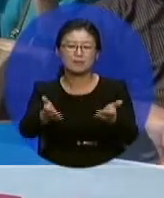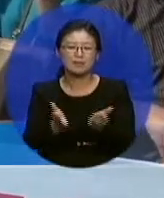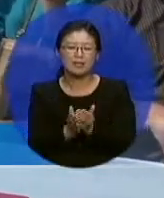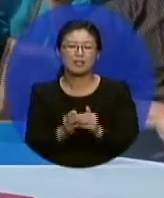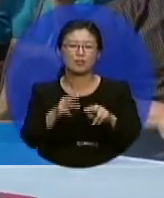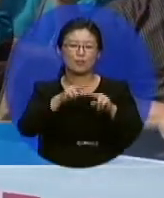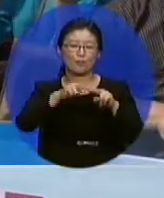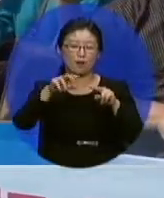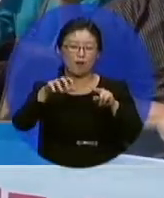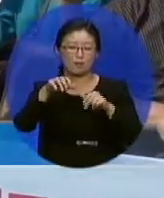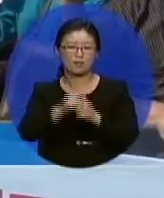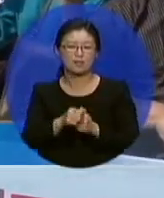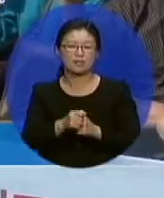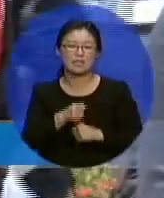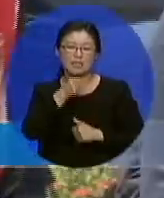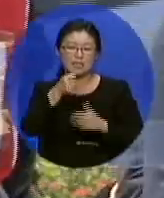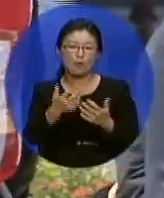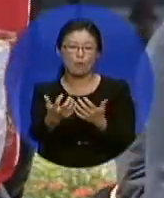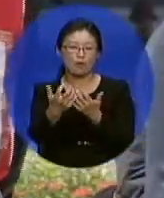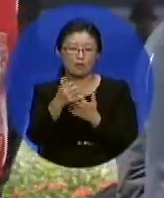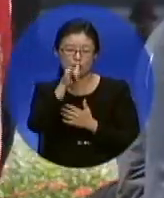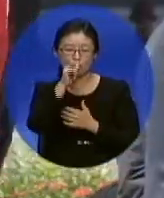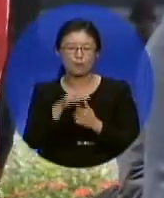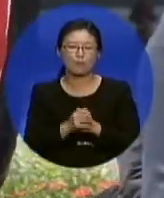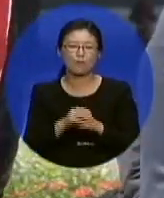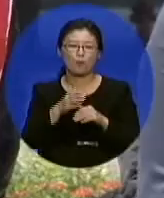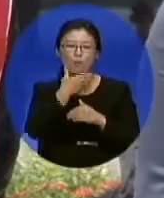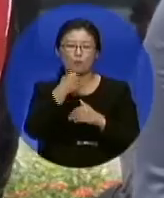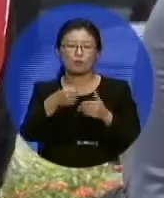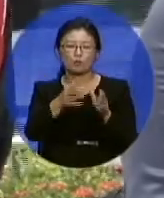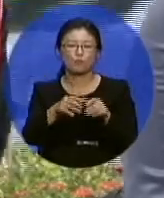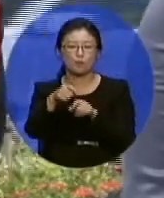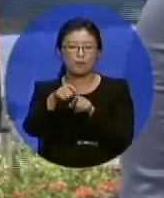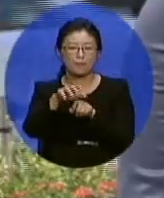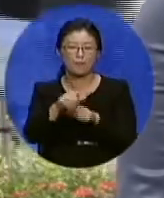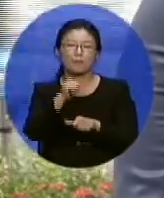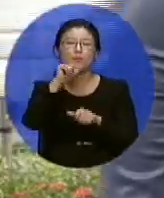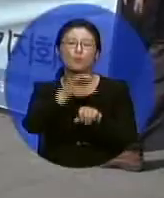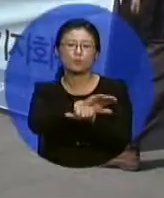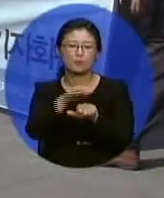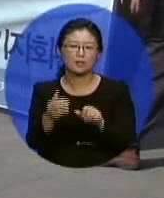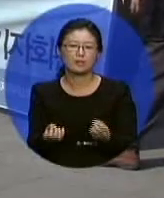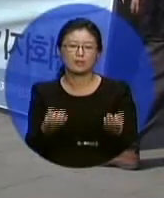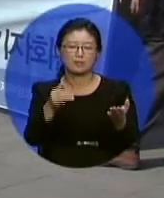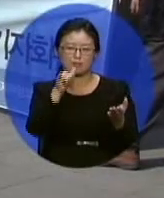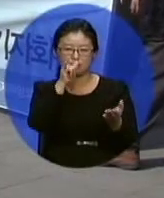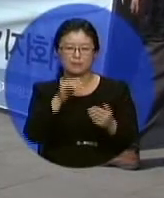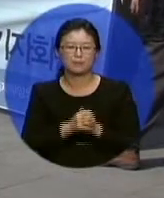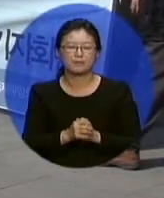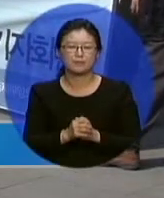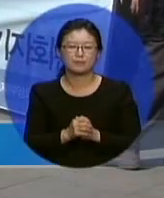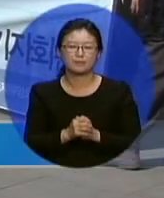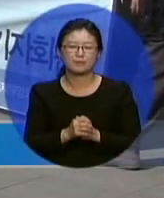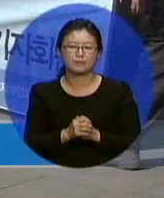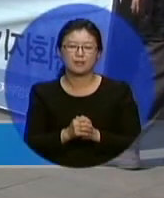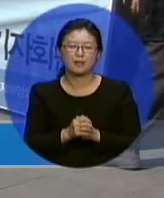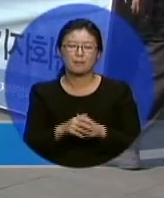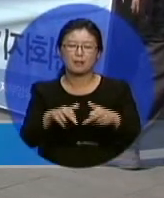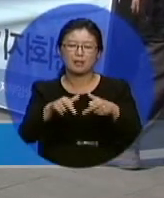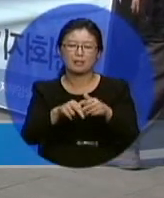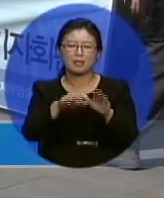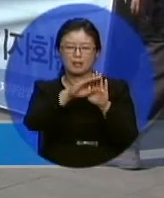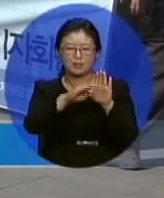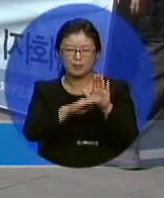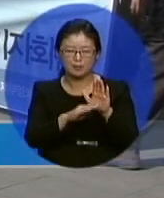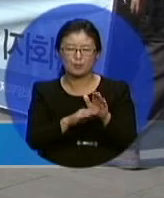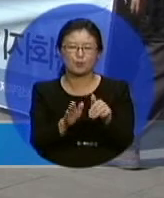광화문 광장에서 기자회견을 열고 복지부 앞에서 빈곤 장례식을 개최했습니다. 조직위는 장애 등급제와 부양